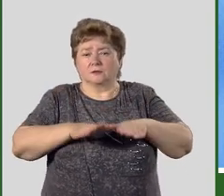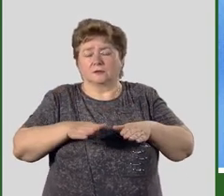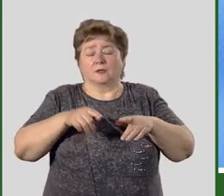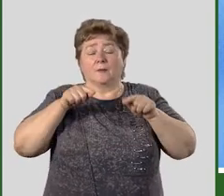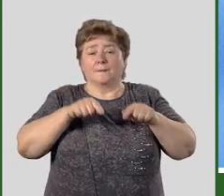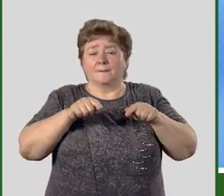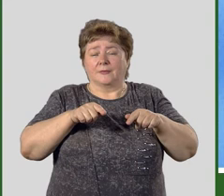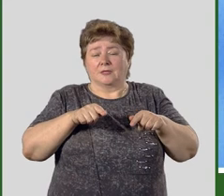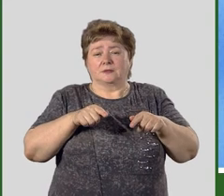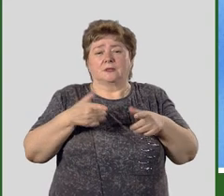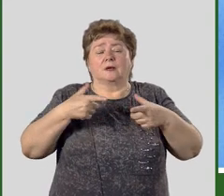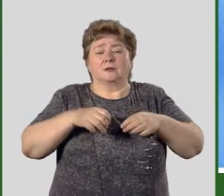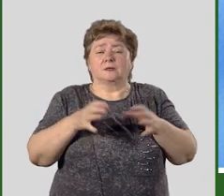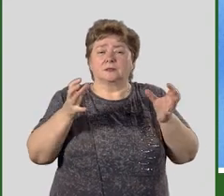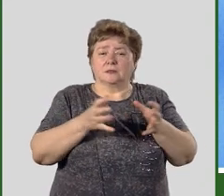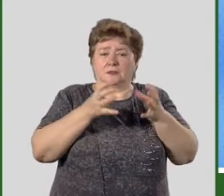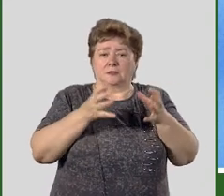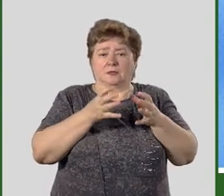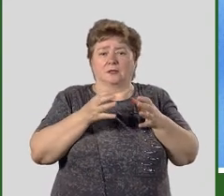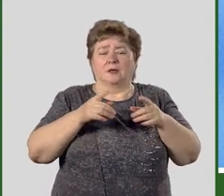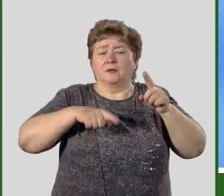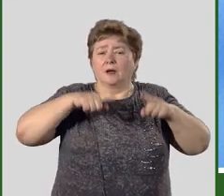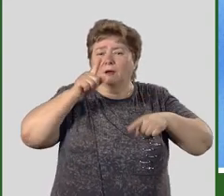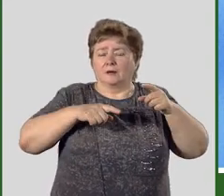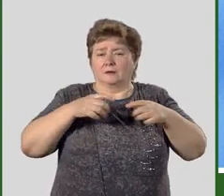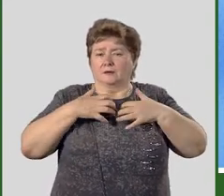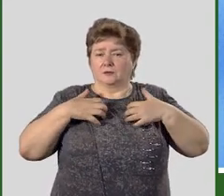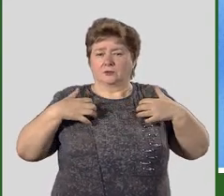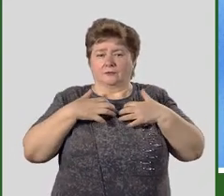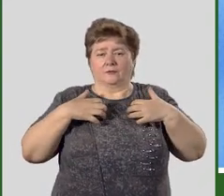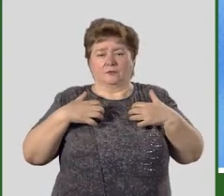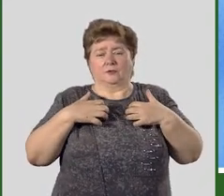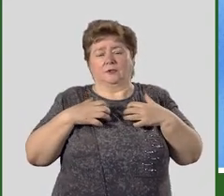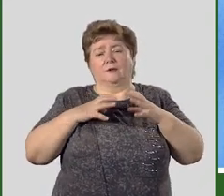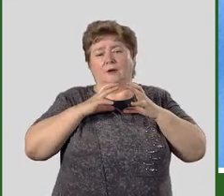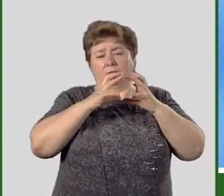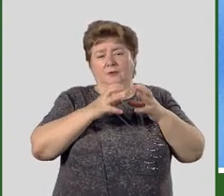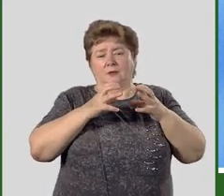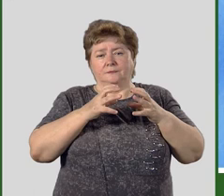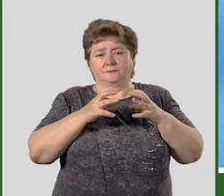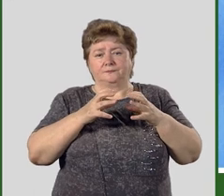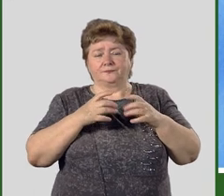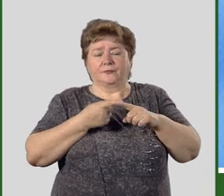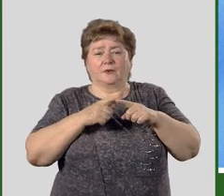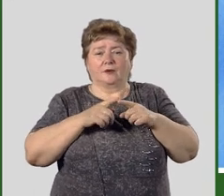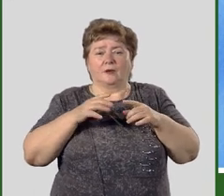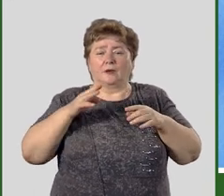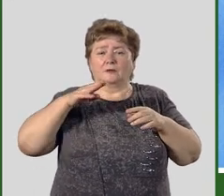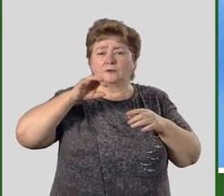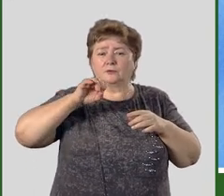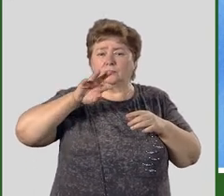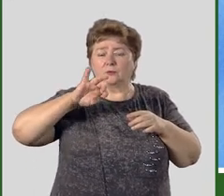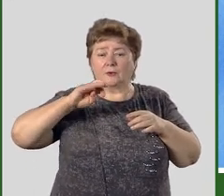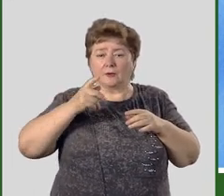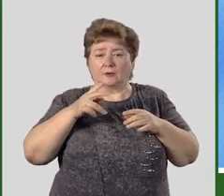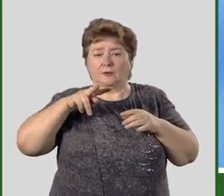тем местом, где сохраняются редчайшие экземпляры животного мира. Это тропический